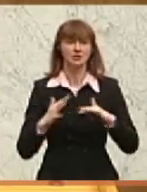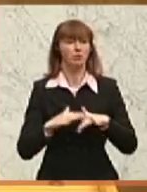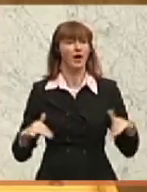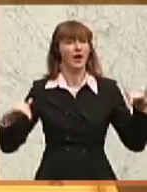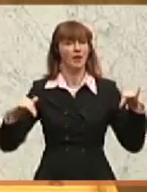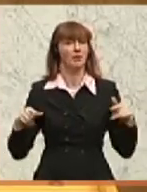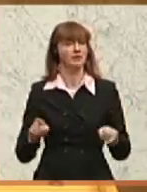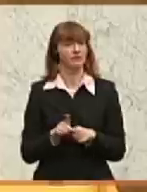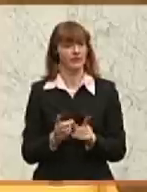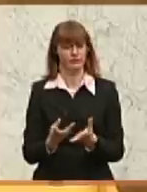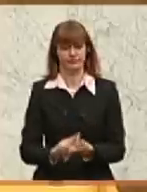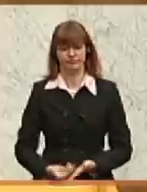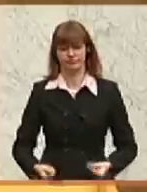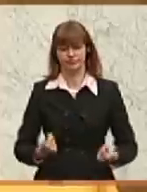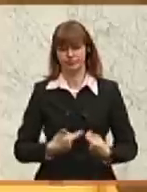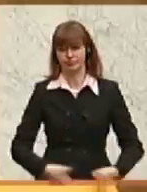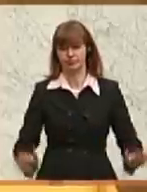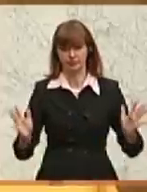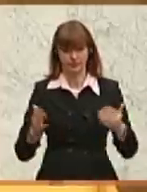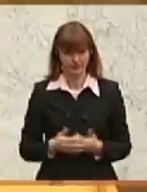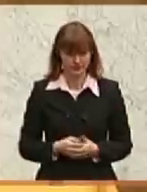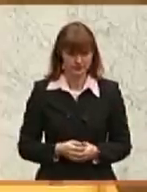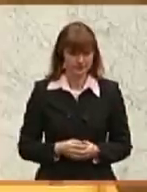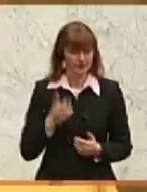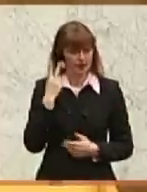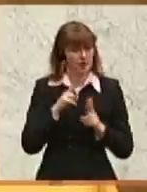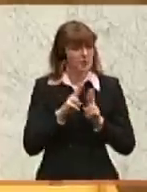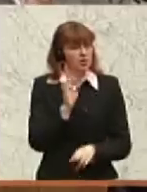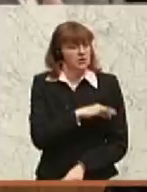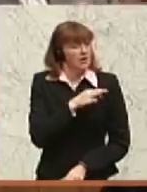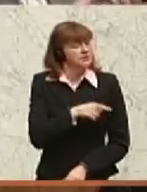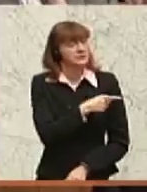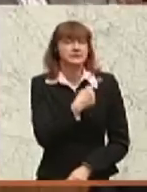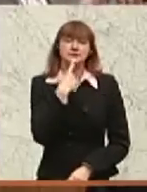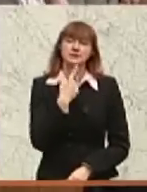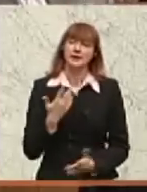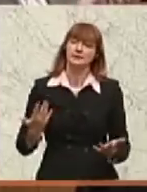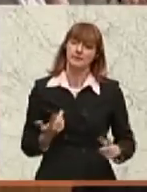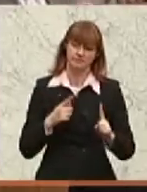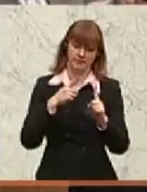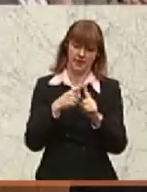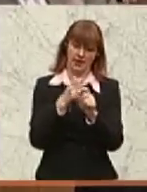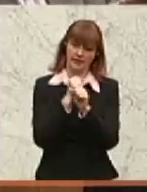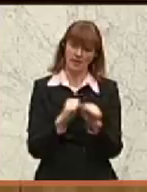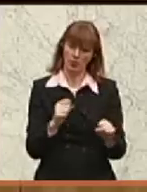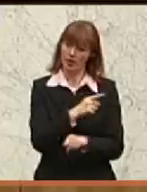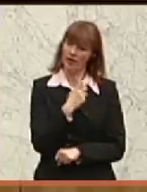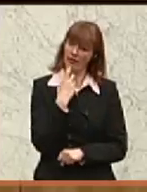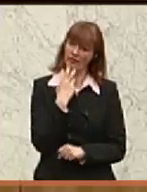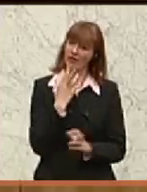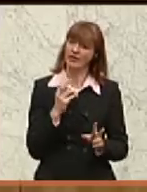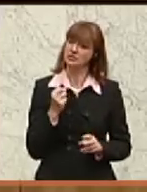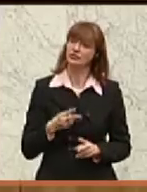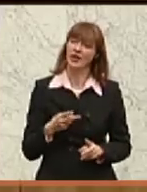im Parlament versickern. Und Herr Bundeskanzler, wenn Sie sagen, direkte Demokratie wollen Sie zur Steigerung der Akzeptanz der